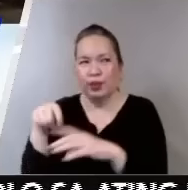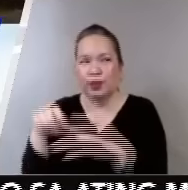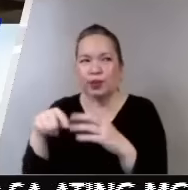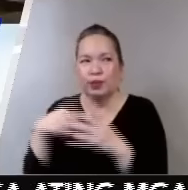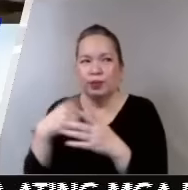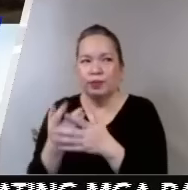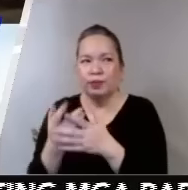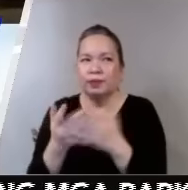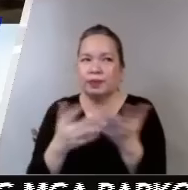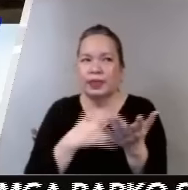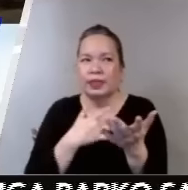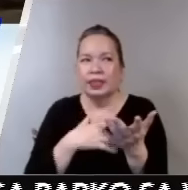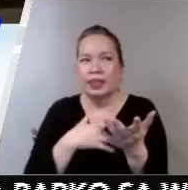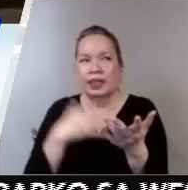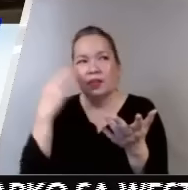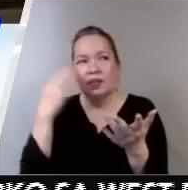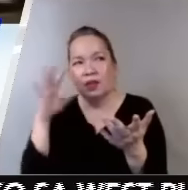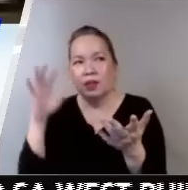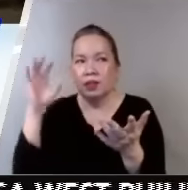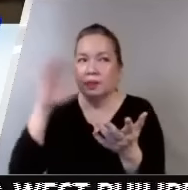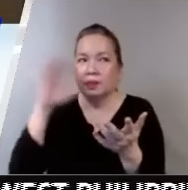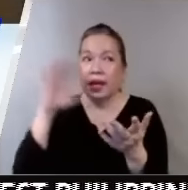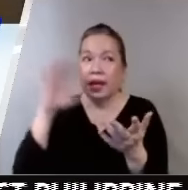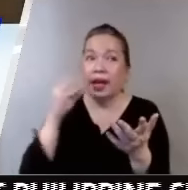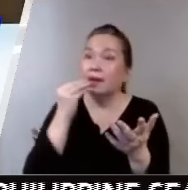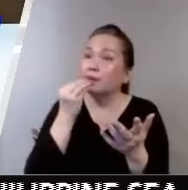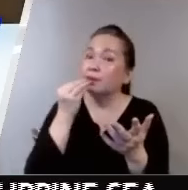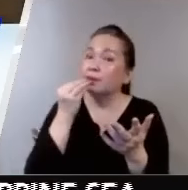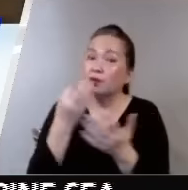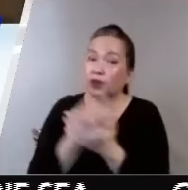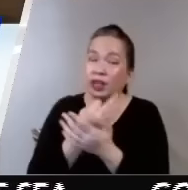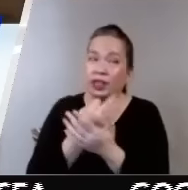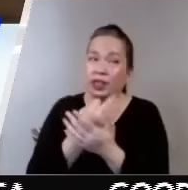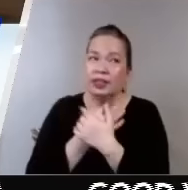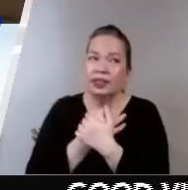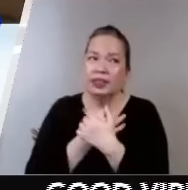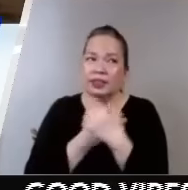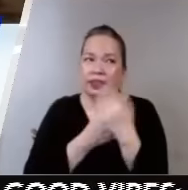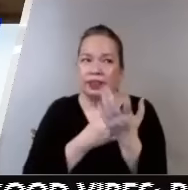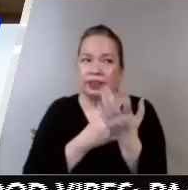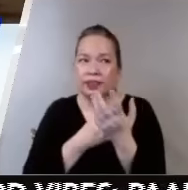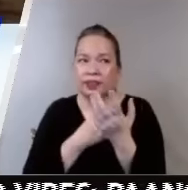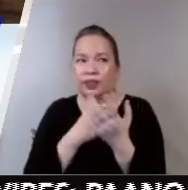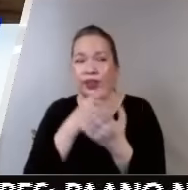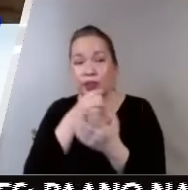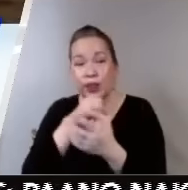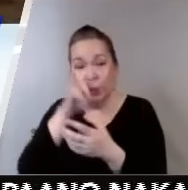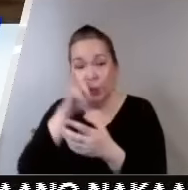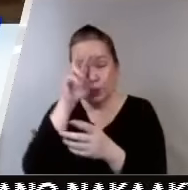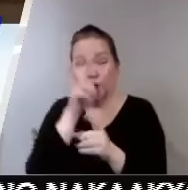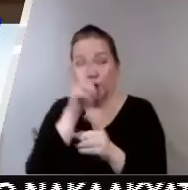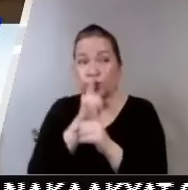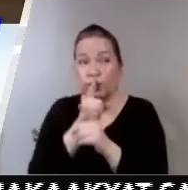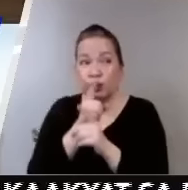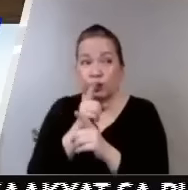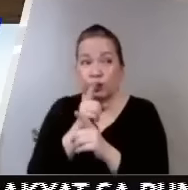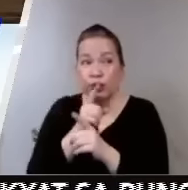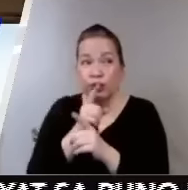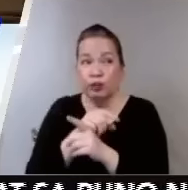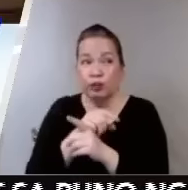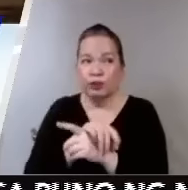kambing na maghanap ng sariwang damo. Ang bida nating goat, literal na G-O-A-T